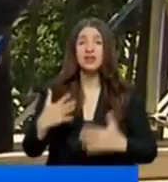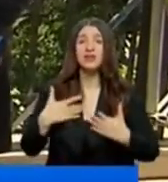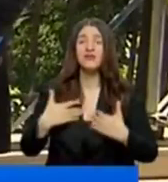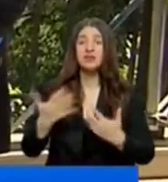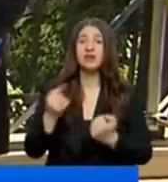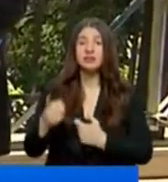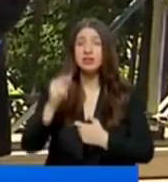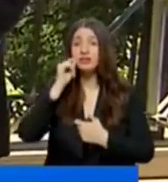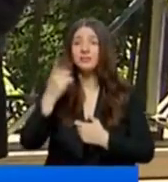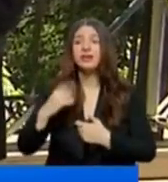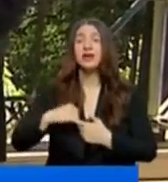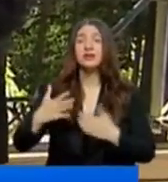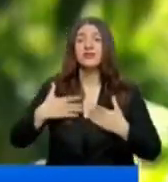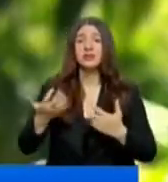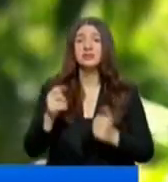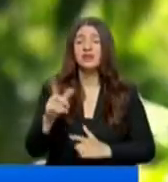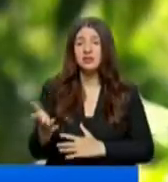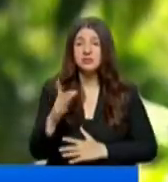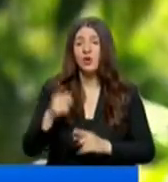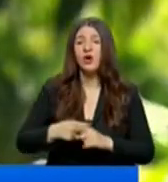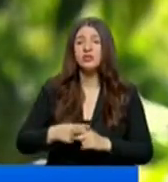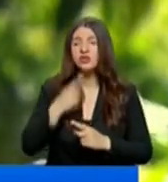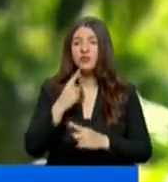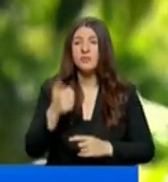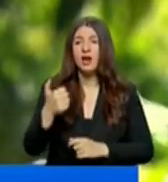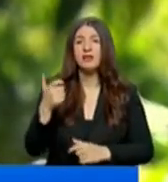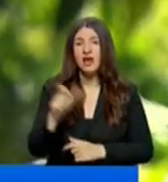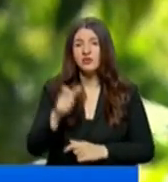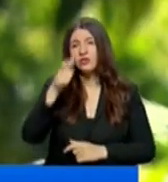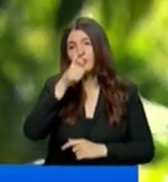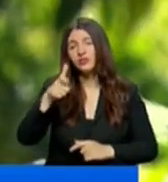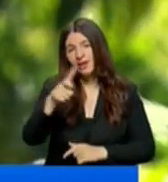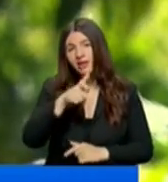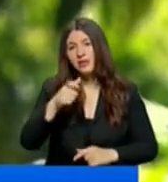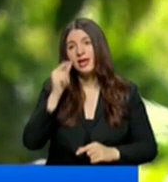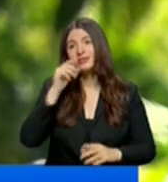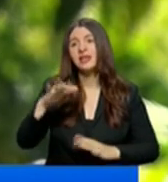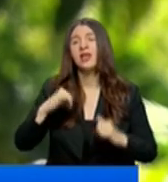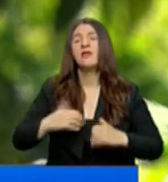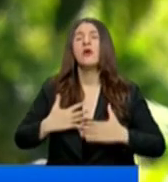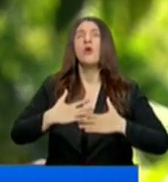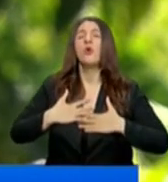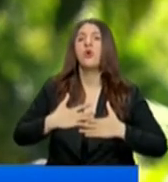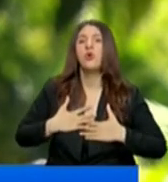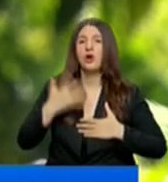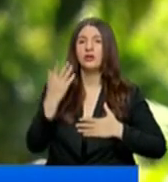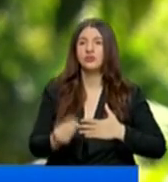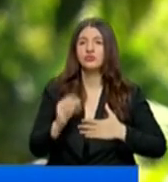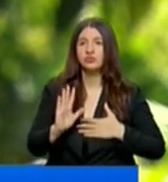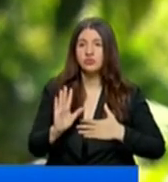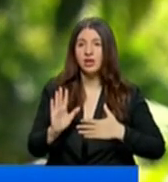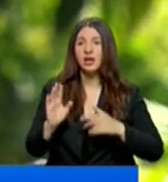al. İnsanların rahat bir nefes alması lazım. Ortak söylemimiz 6 ayda Türkiye'de insanlar rahat bir nefes alacak. Oh diyecek